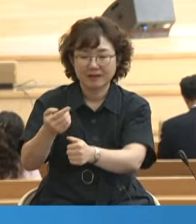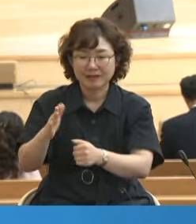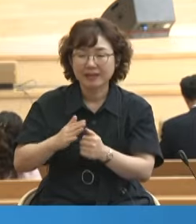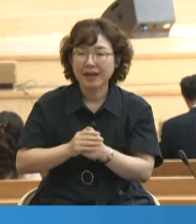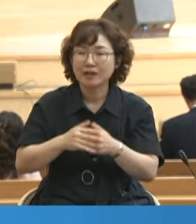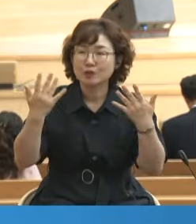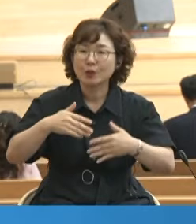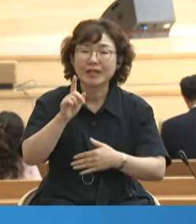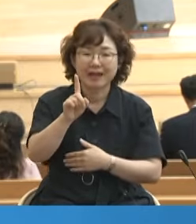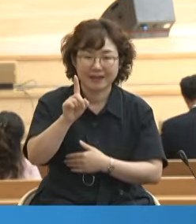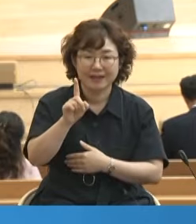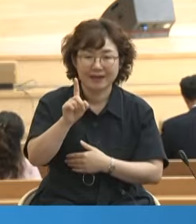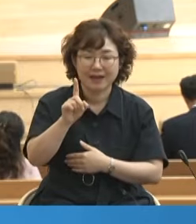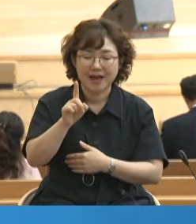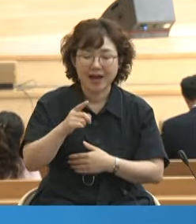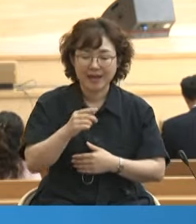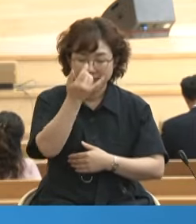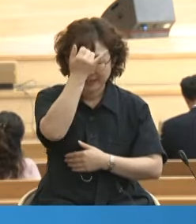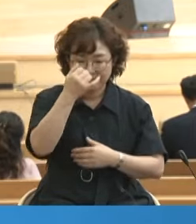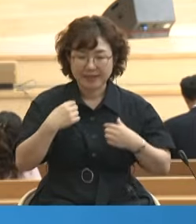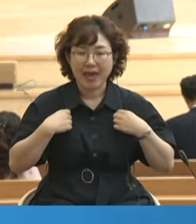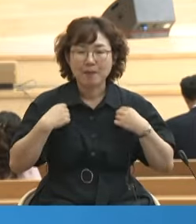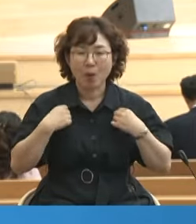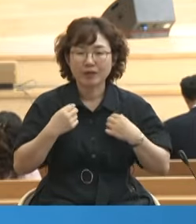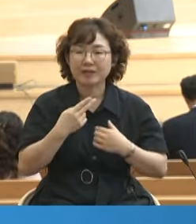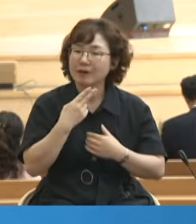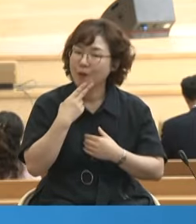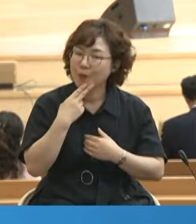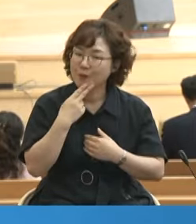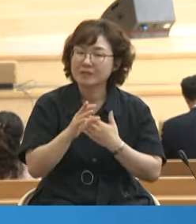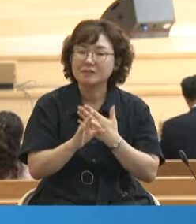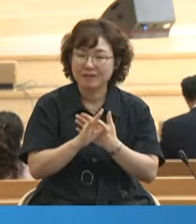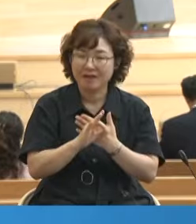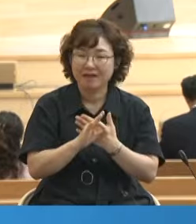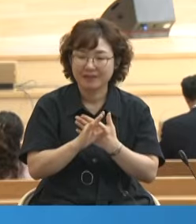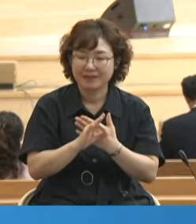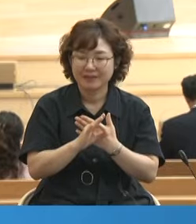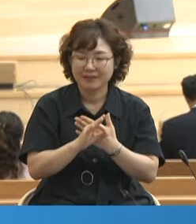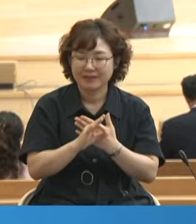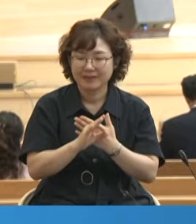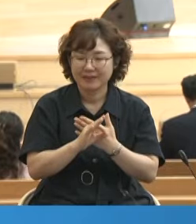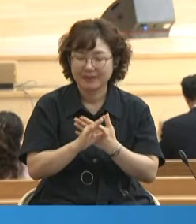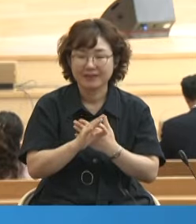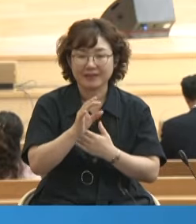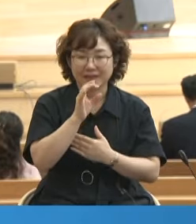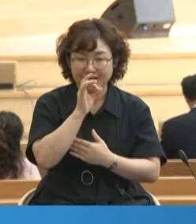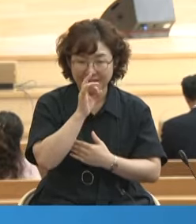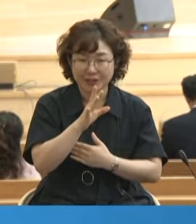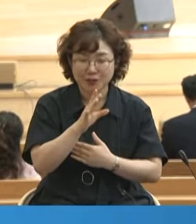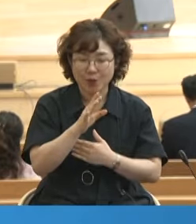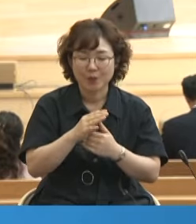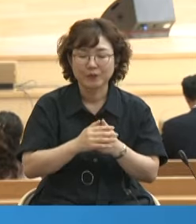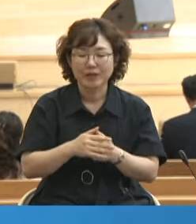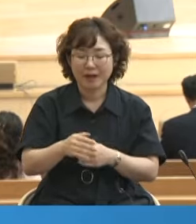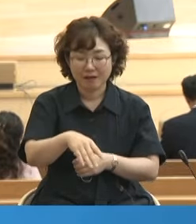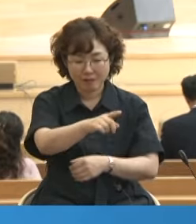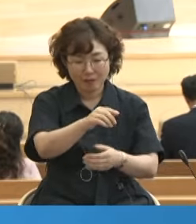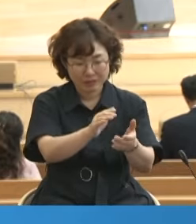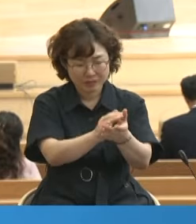가지 예복을 입지 않는 사람을 딱 지적해요. 어떻게 이러되